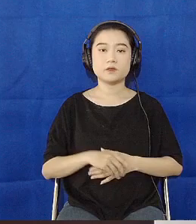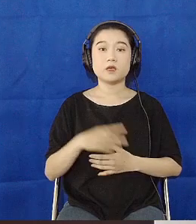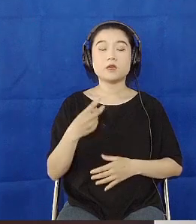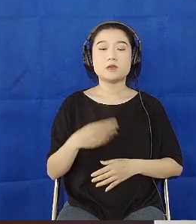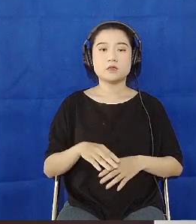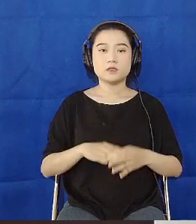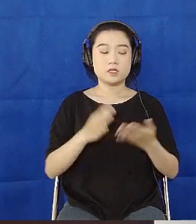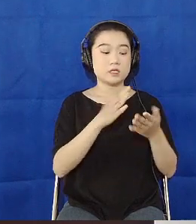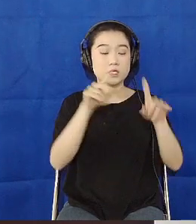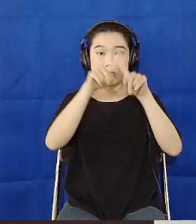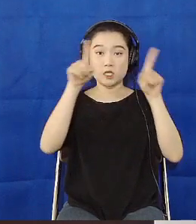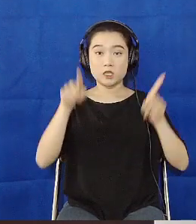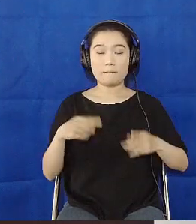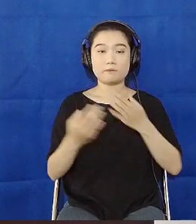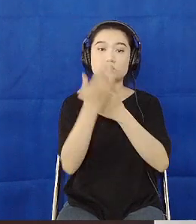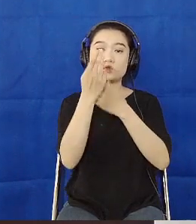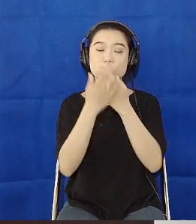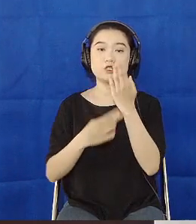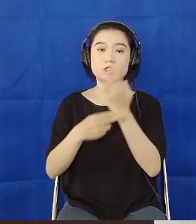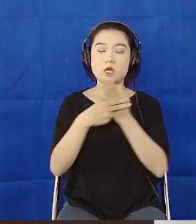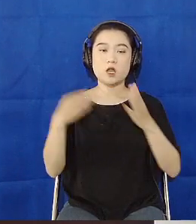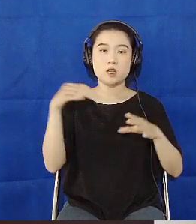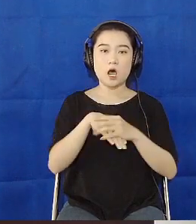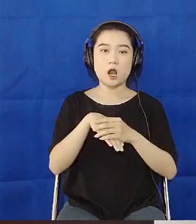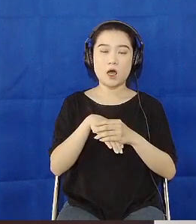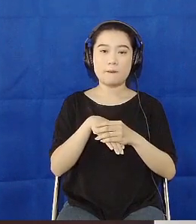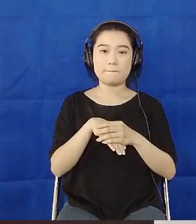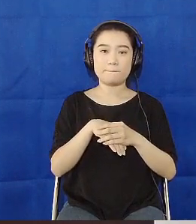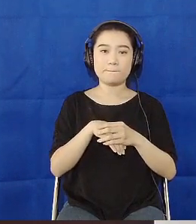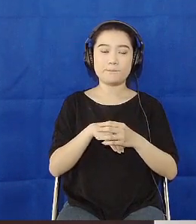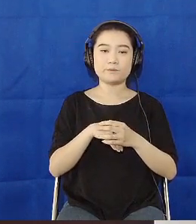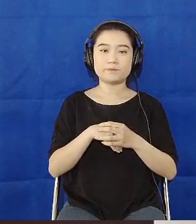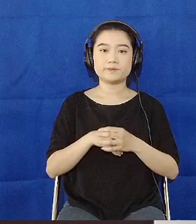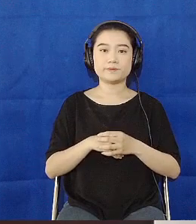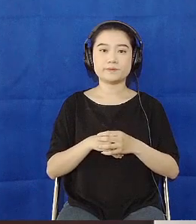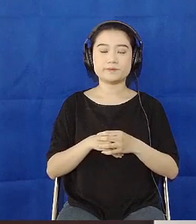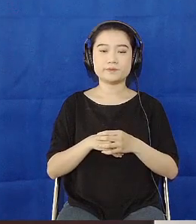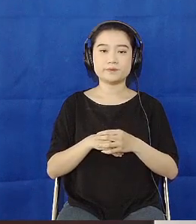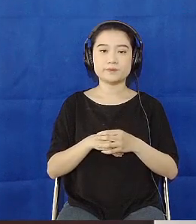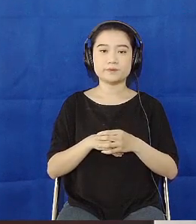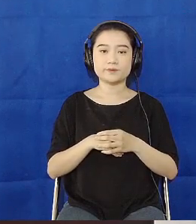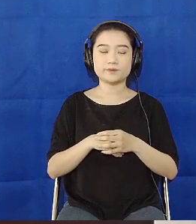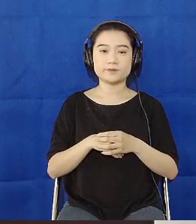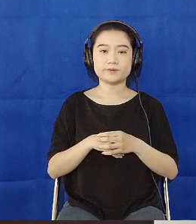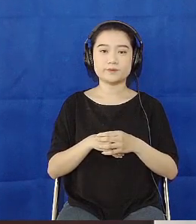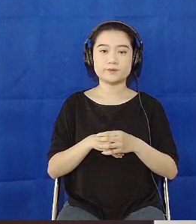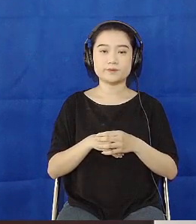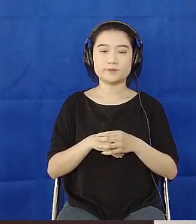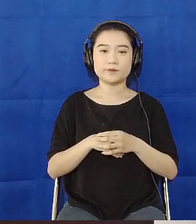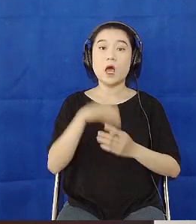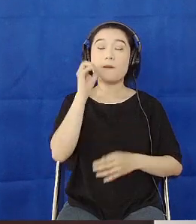kitab sucinya dalam bahasa yang lainnya. Ternyata dalam bahasa